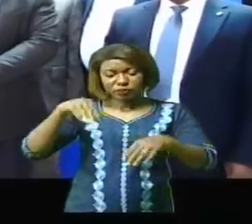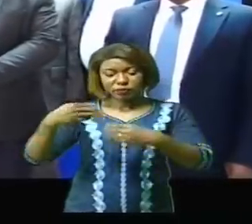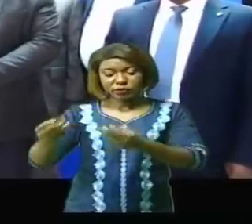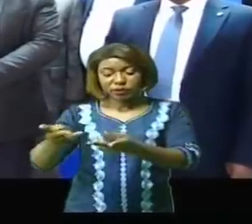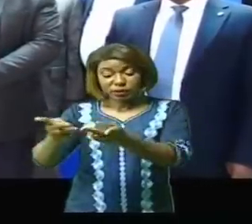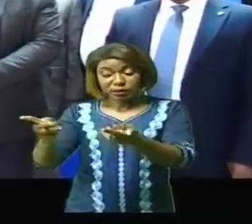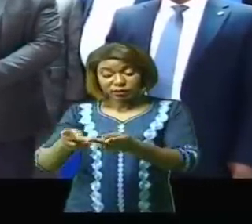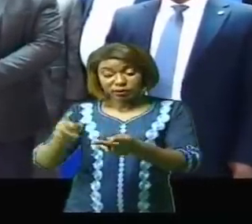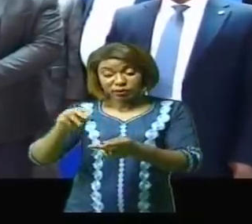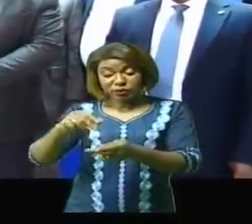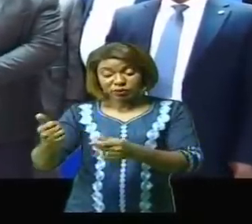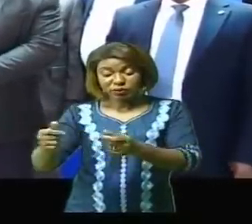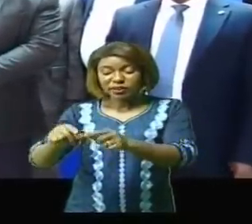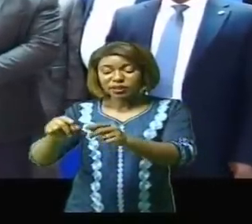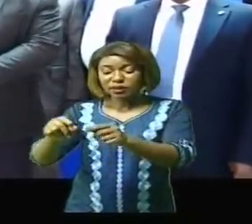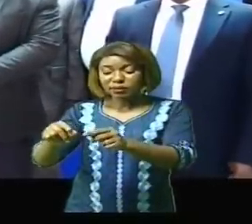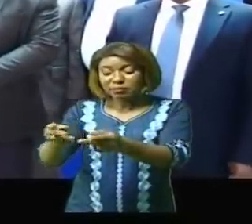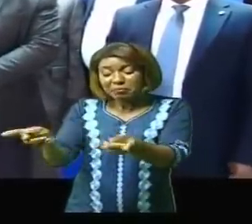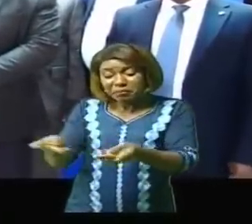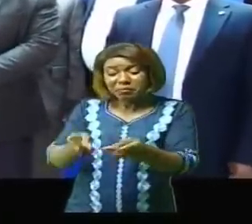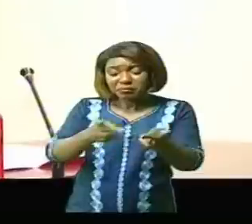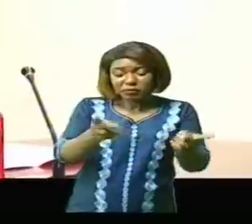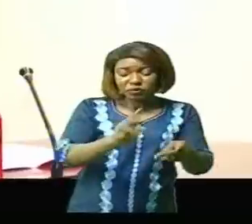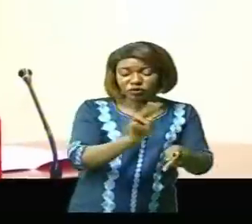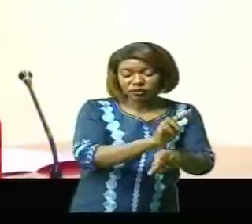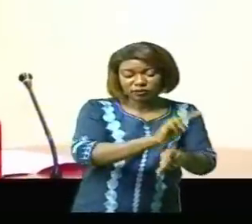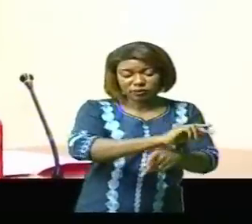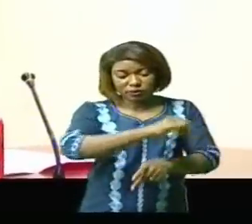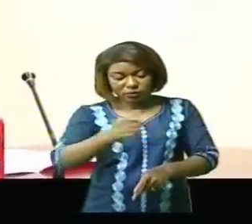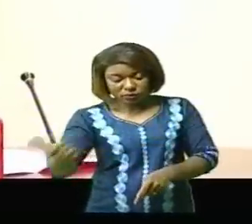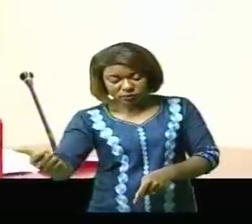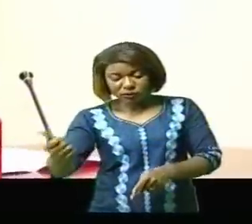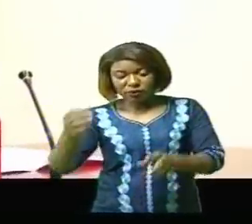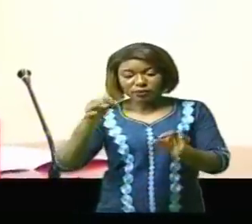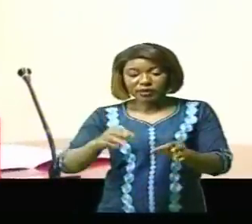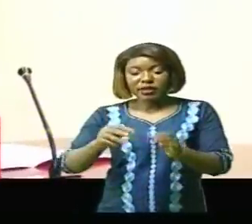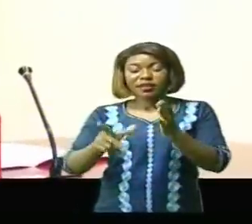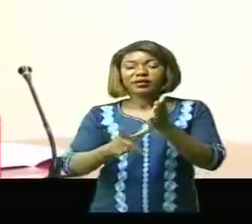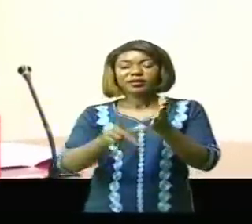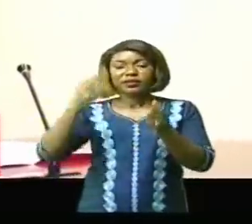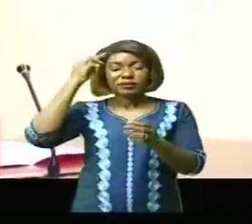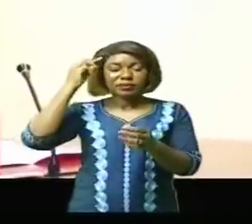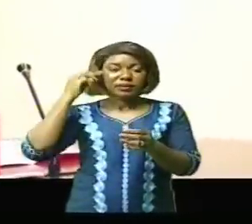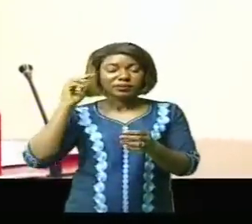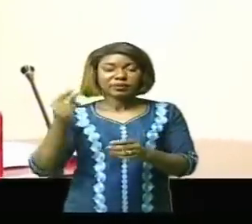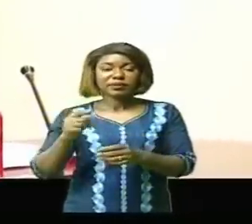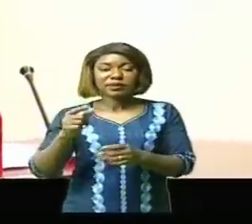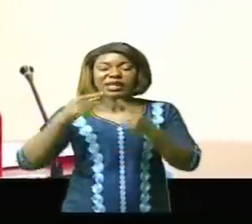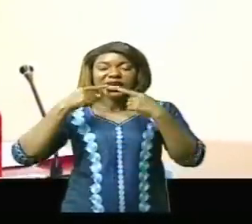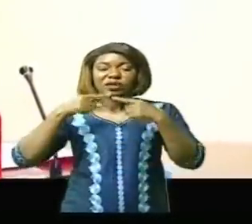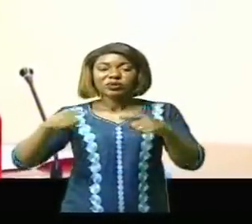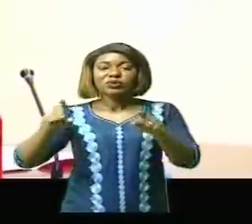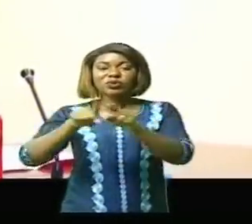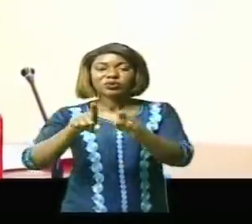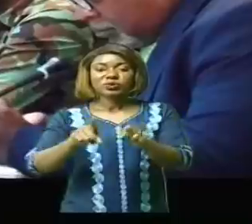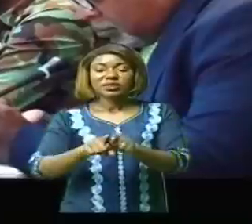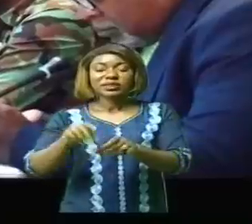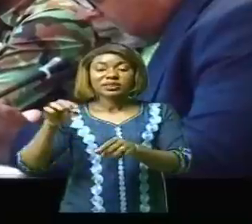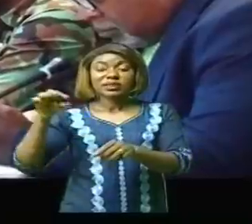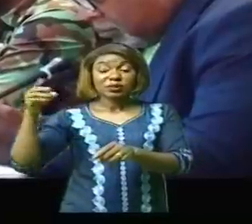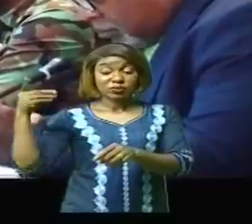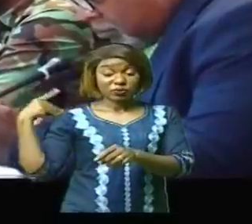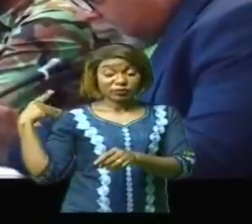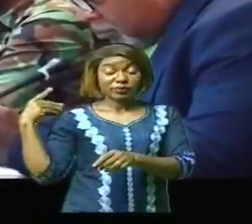disposition certaines zones où ils pourront exploiter. Le vice-ministre de Mines, Godard Motemona, a annoncé à ses élus que